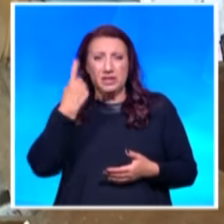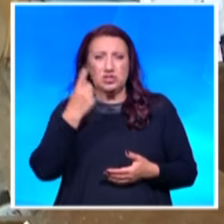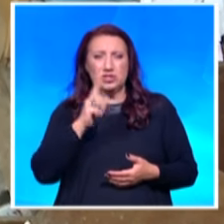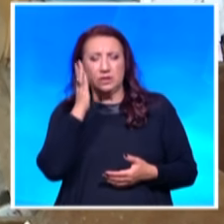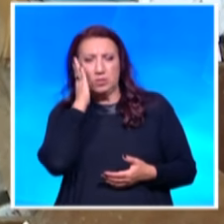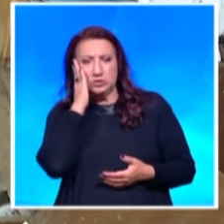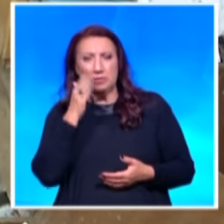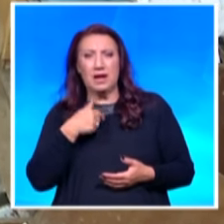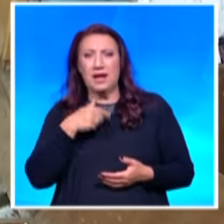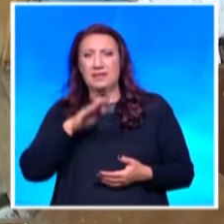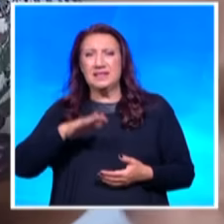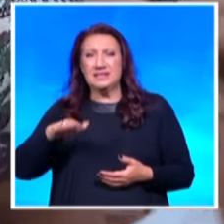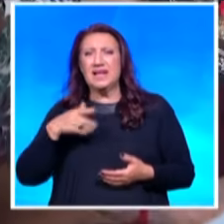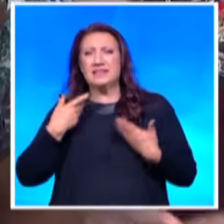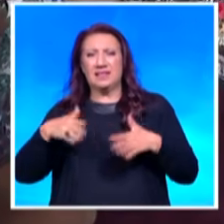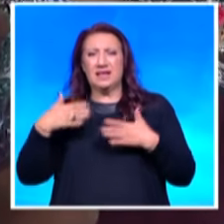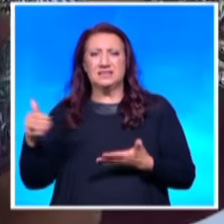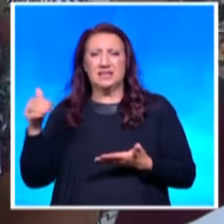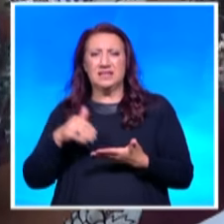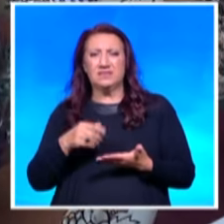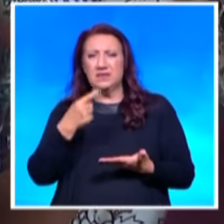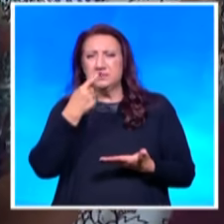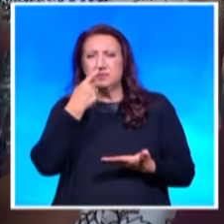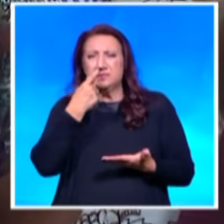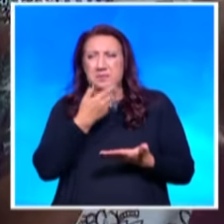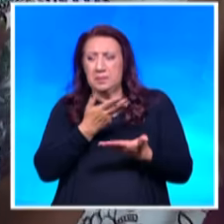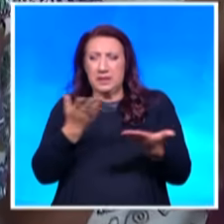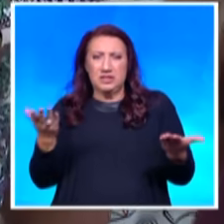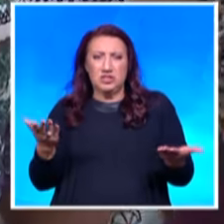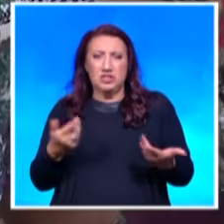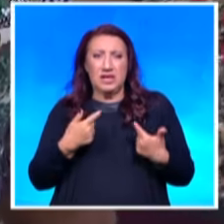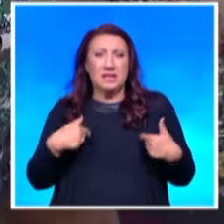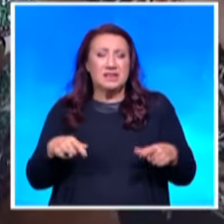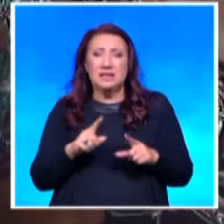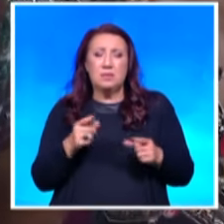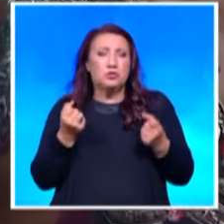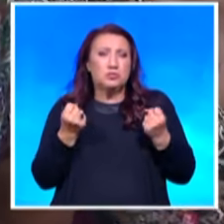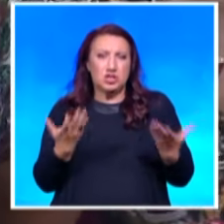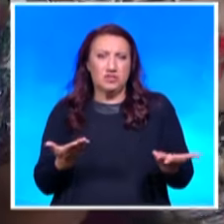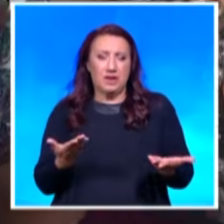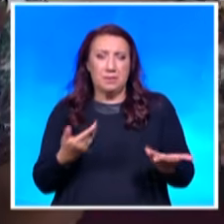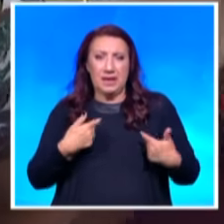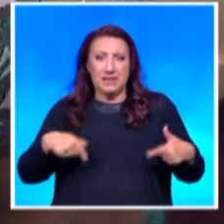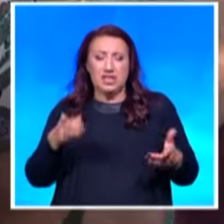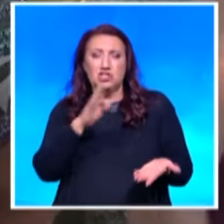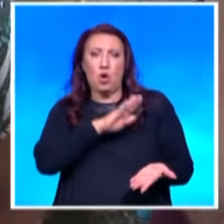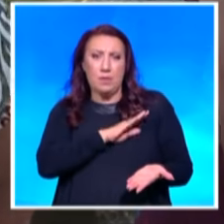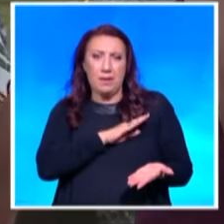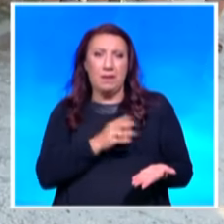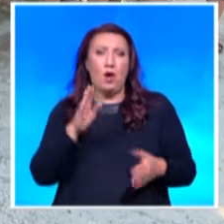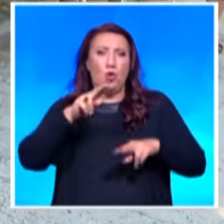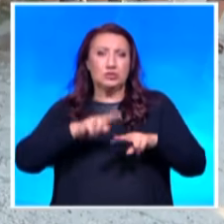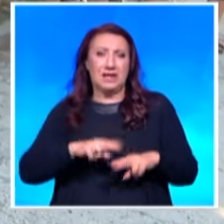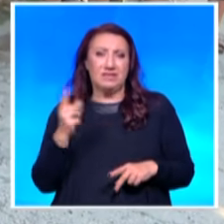внучата не искат да идват тук, защото мирише. Как живеем? Не живеем, ние просто ще умрем и ще останат само кучетата. Това е